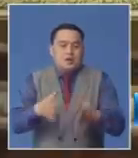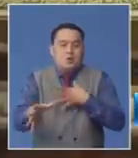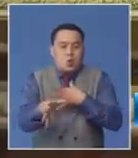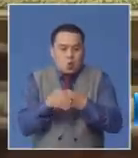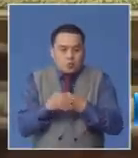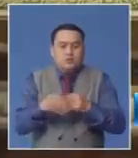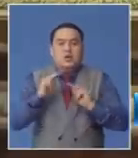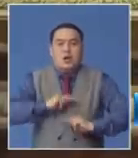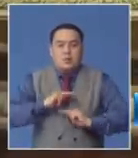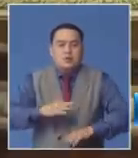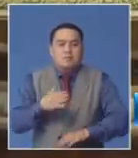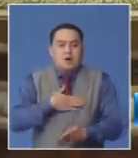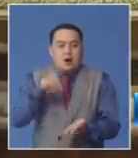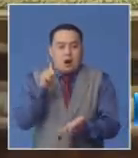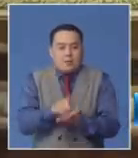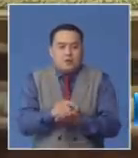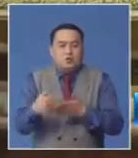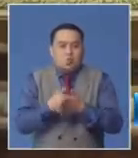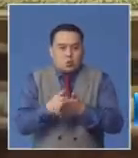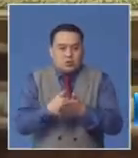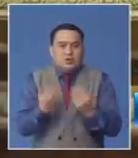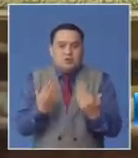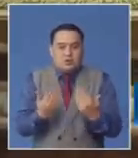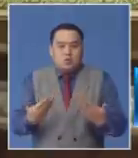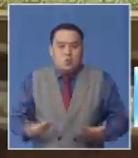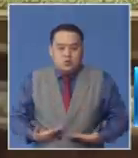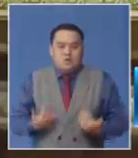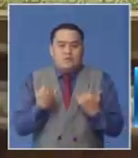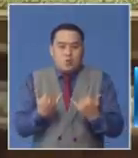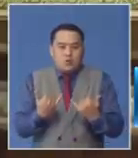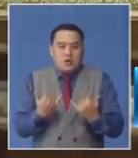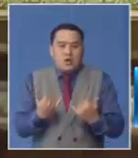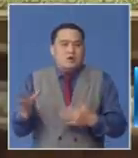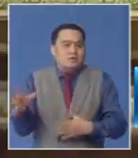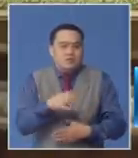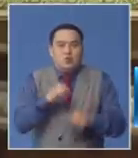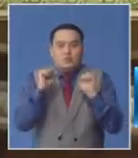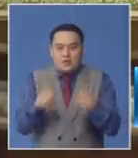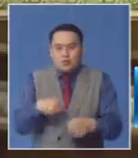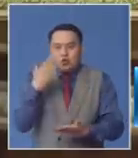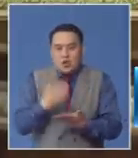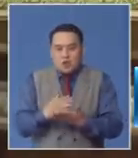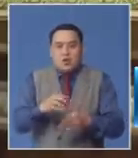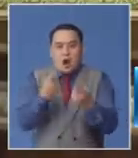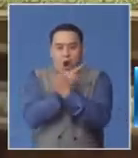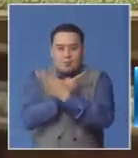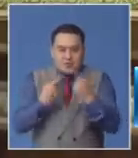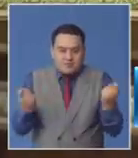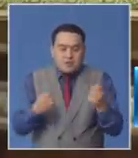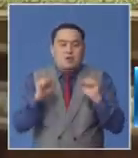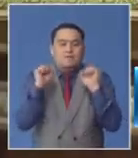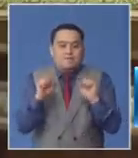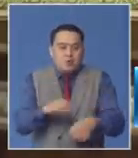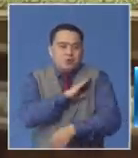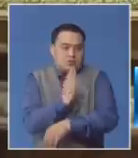работа мы достигли до этого дожили до этого имеем сегодня возможность об этом объявить имеем